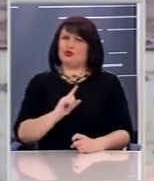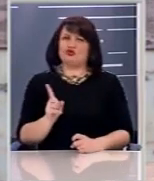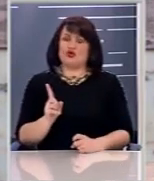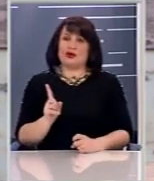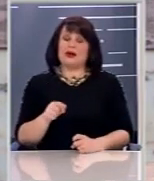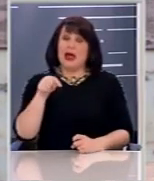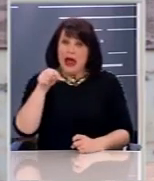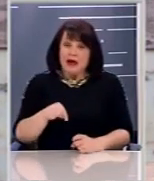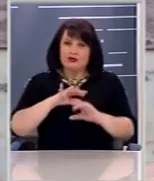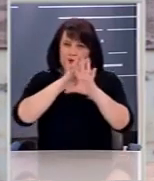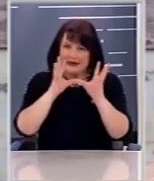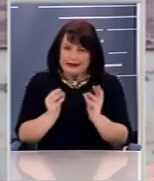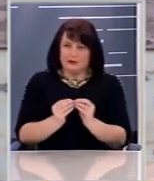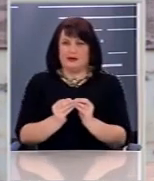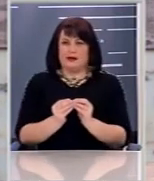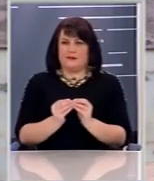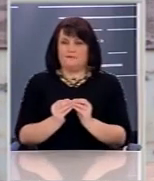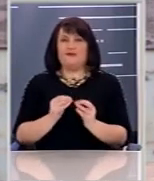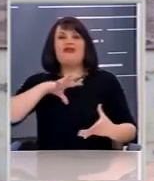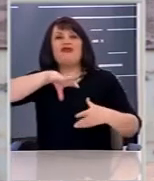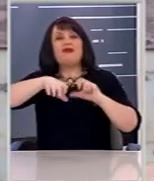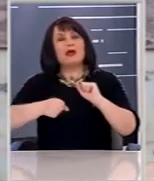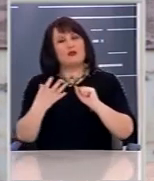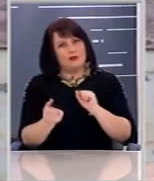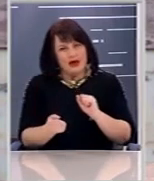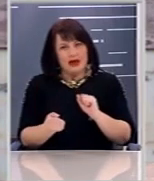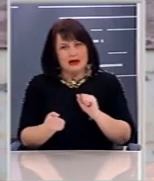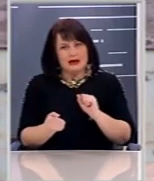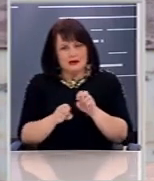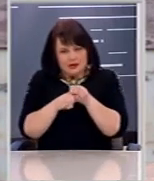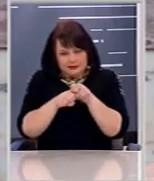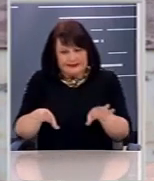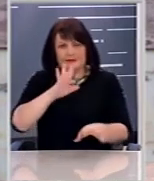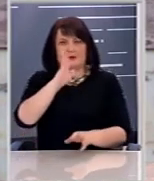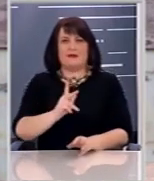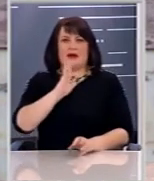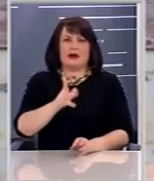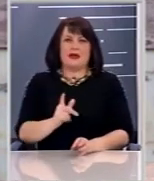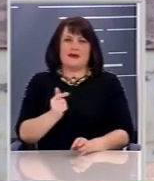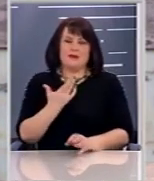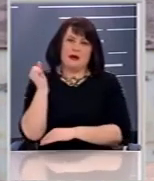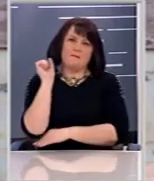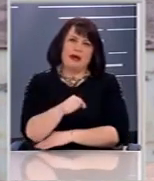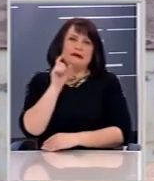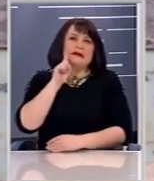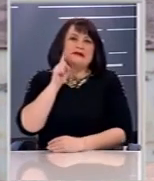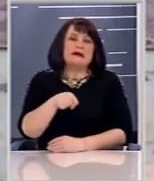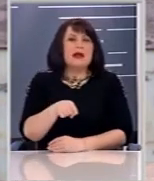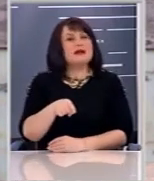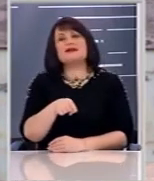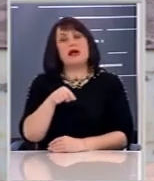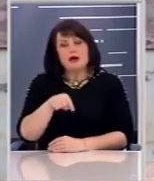λοιπόν η συνολική βία που εξαπολύεται καθημερινά σε βάρος των γυναικών αποτελεί